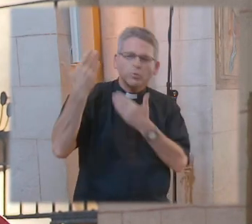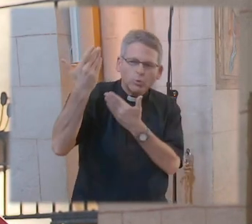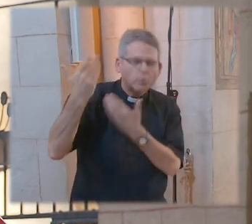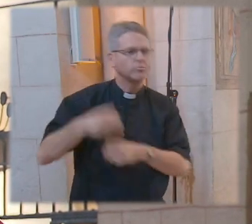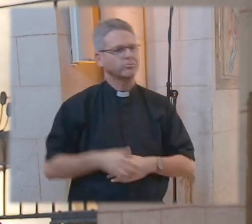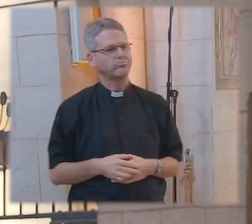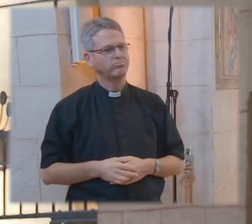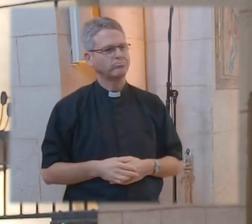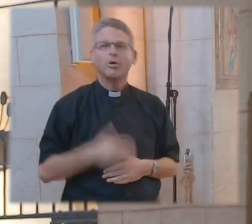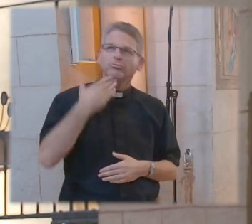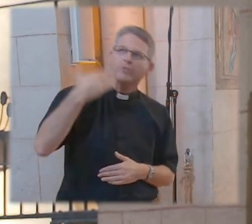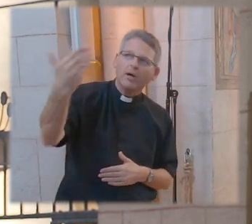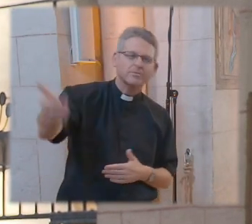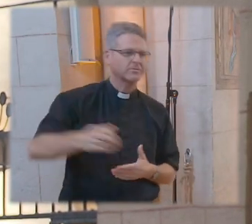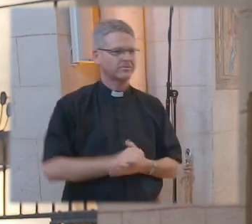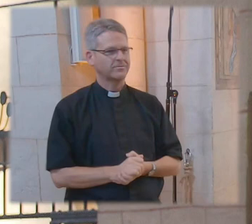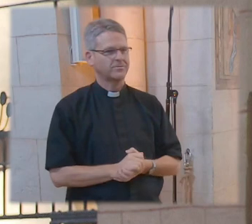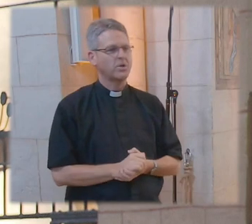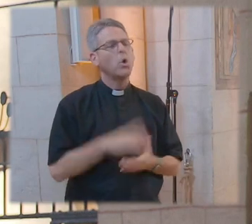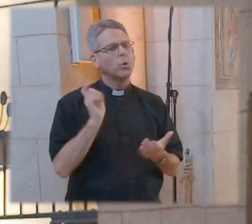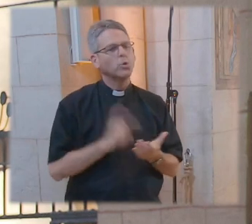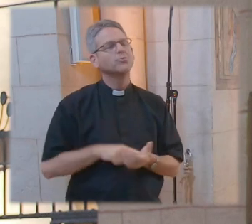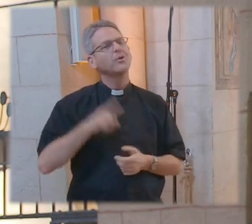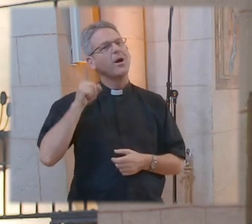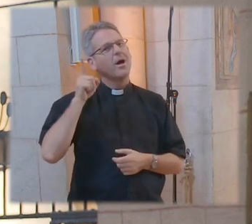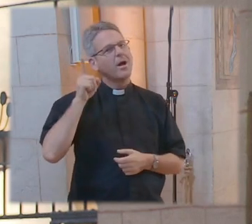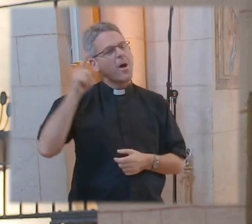er diese Würdigung unseres Mitbruders